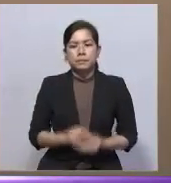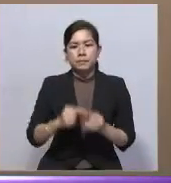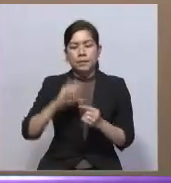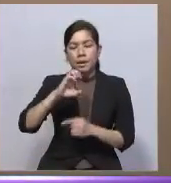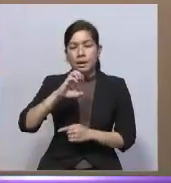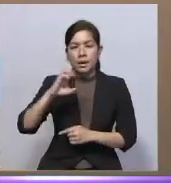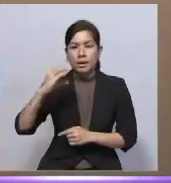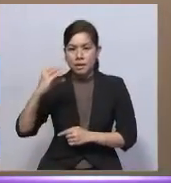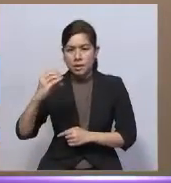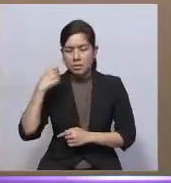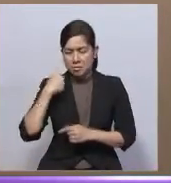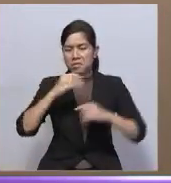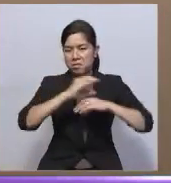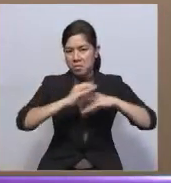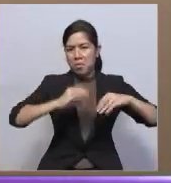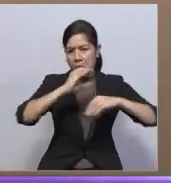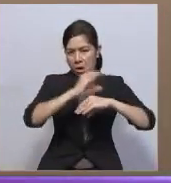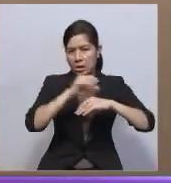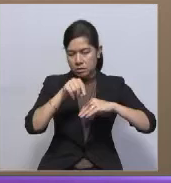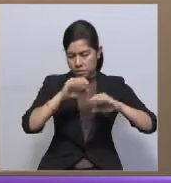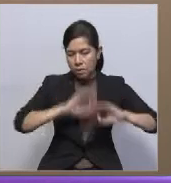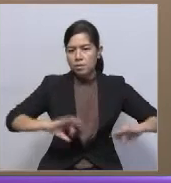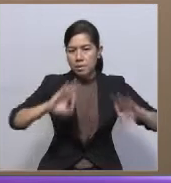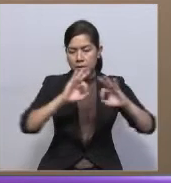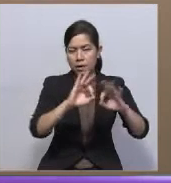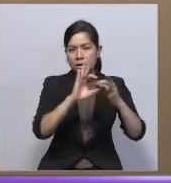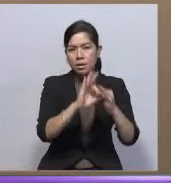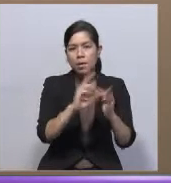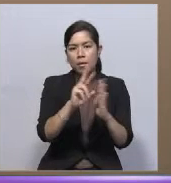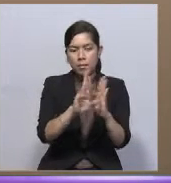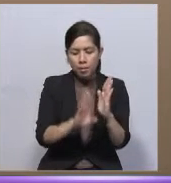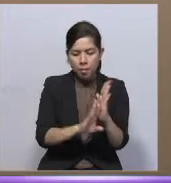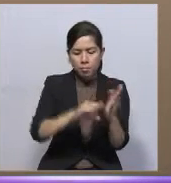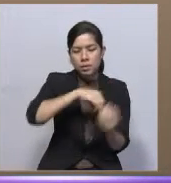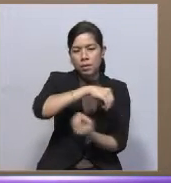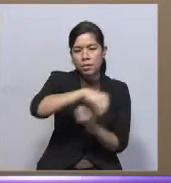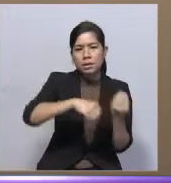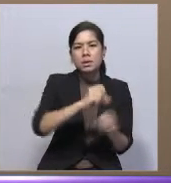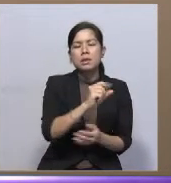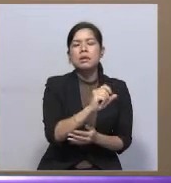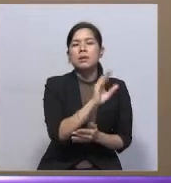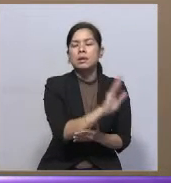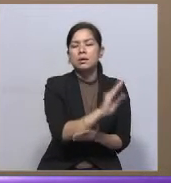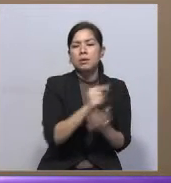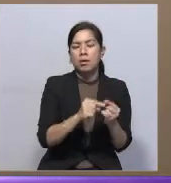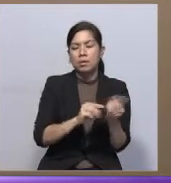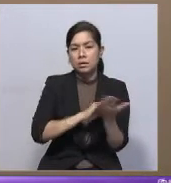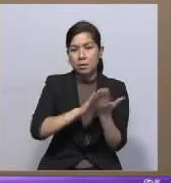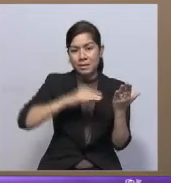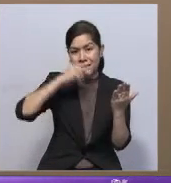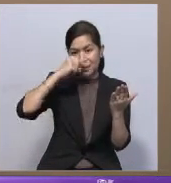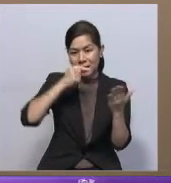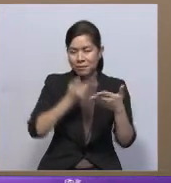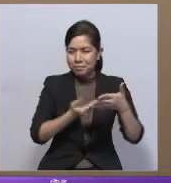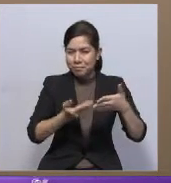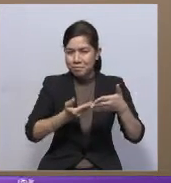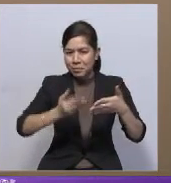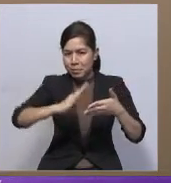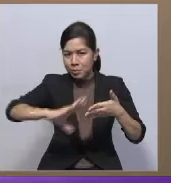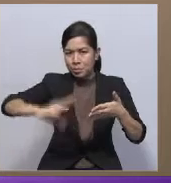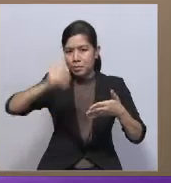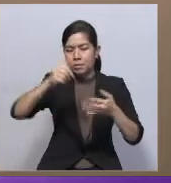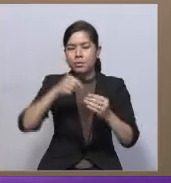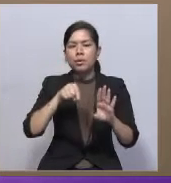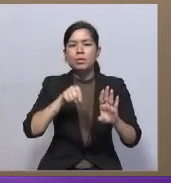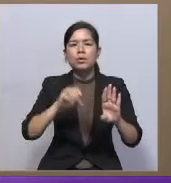EEC ถือเป็นโครงการที่มีความสำคัญต่อระบบเศรษฐกิจของประเทศที่จะช่วยยกระดับภาคอุตสาหกรรมไทยสู่ยุค 4.0 ได้อย่างเป็น